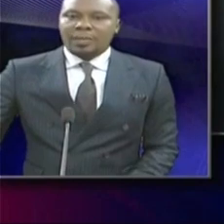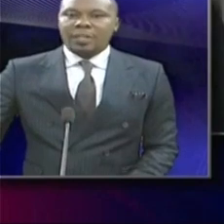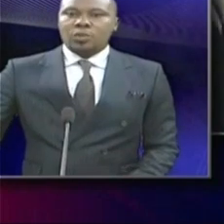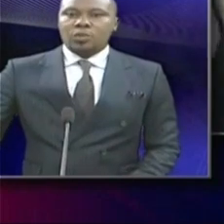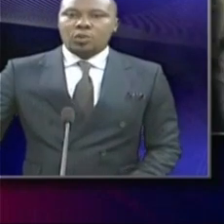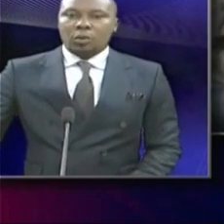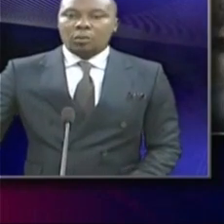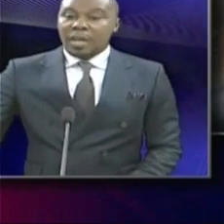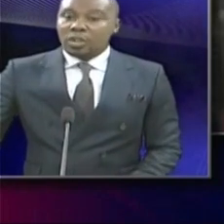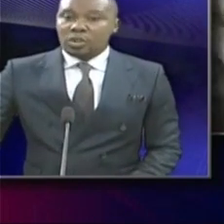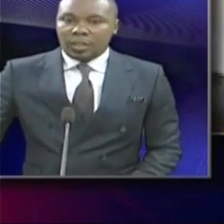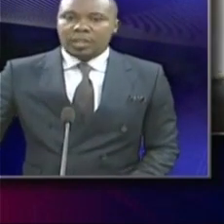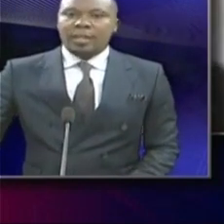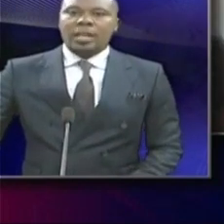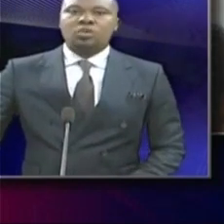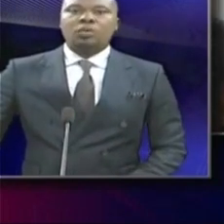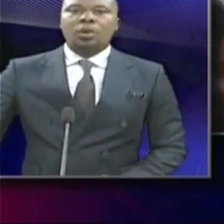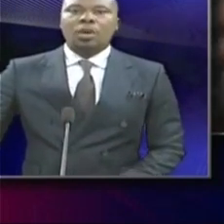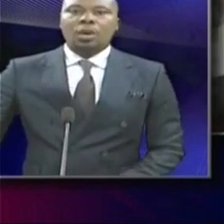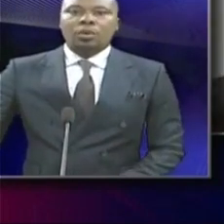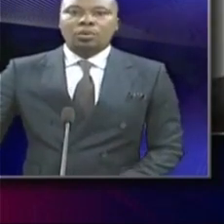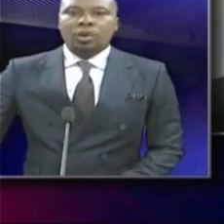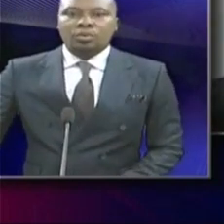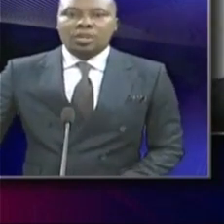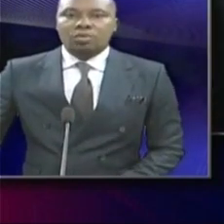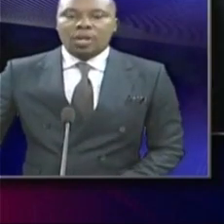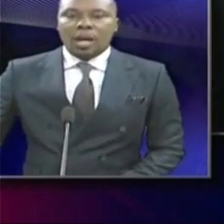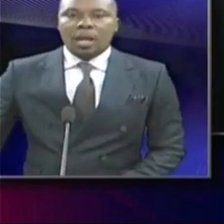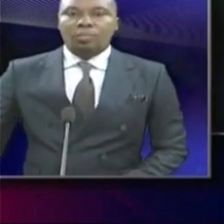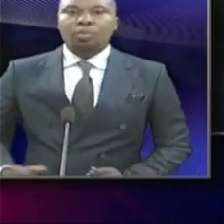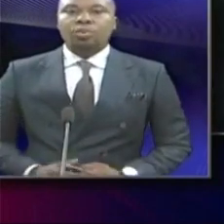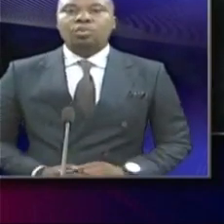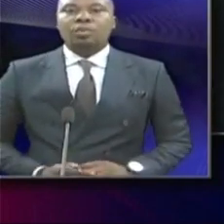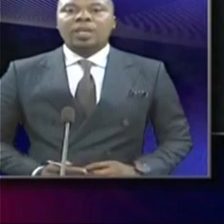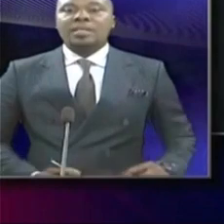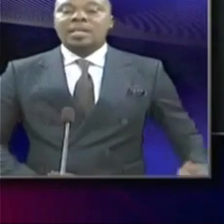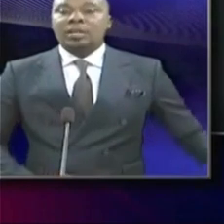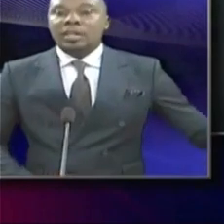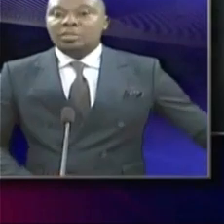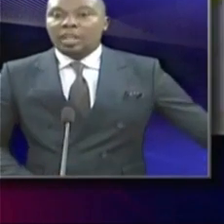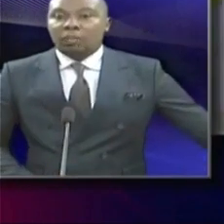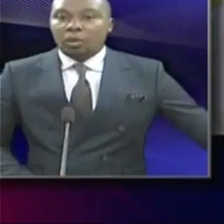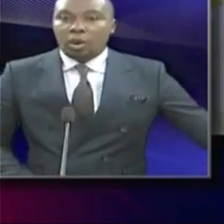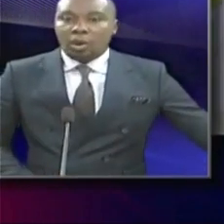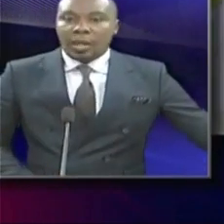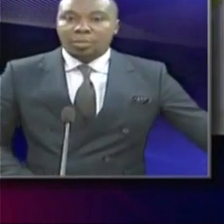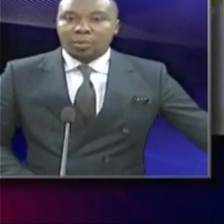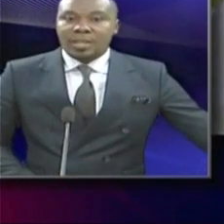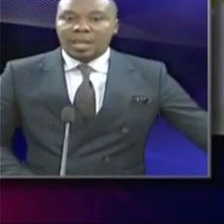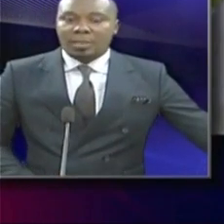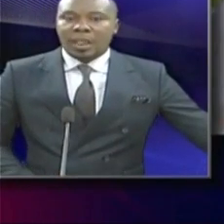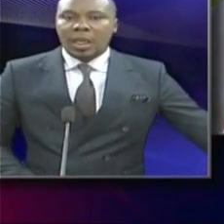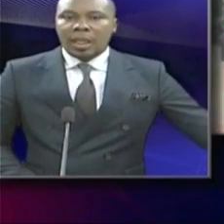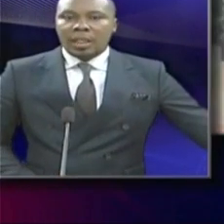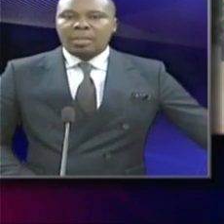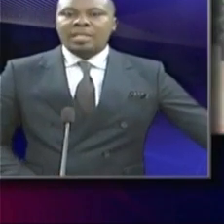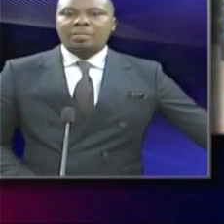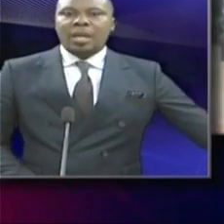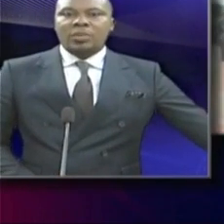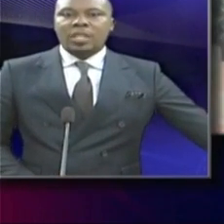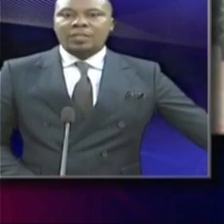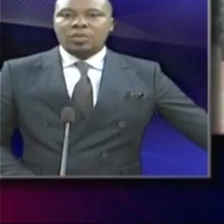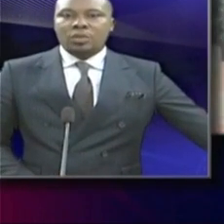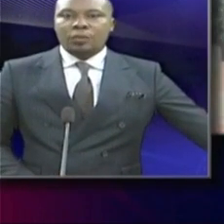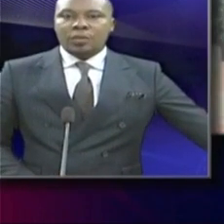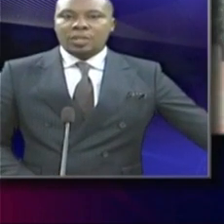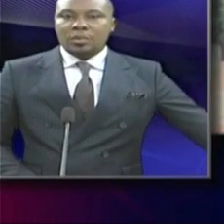des investisseurs belges. Détails à suivre dans le corps de ce journal. Plus de 25 criminels voleurs et bandits armés démasqués par